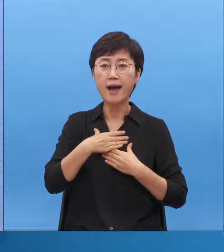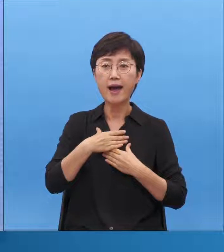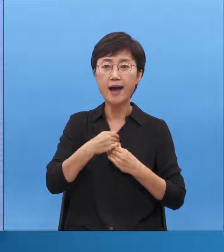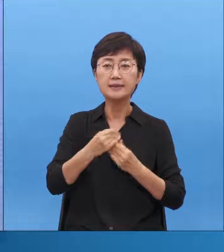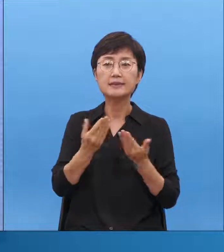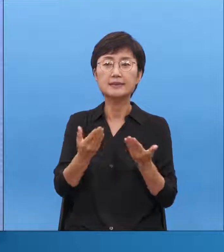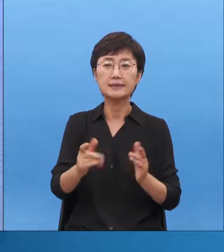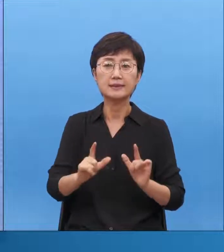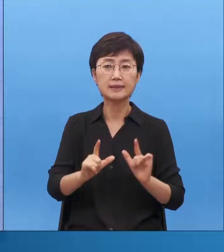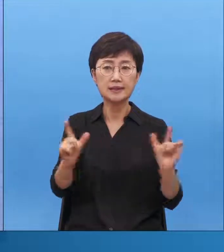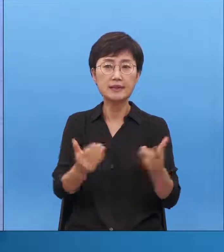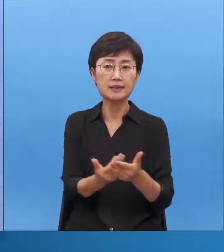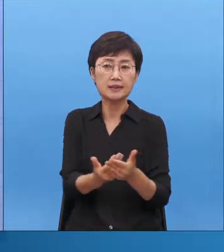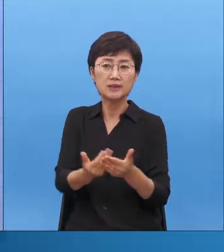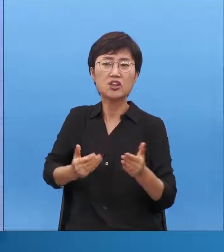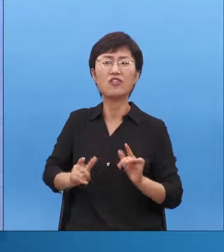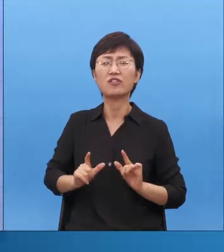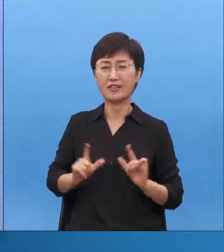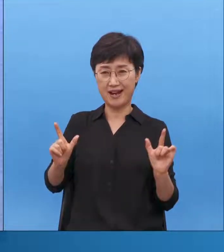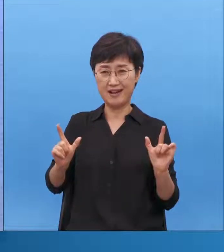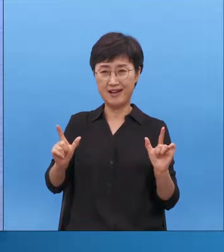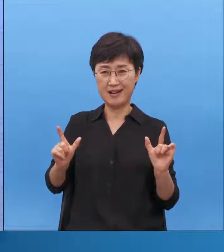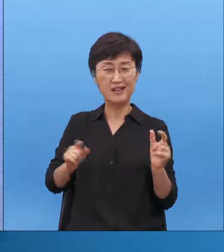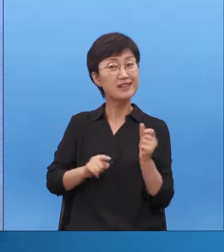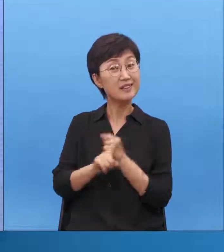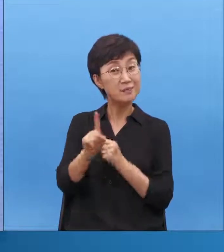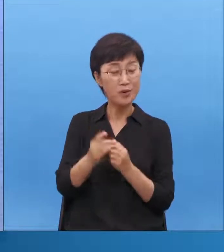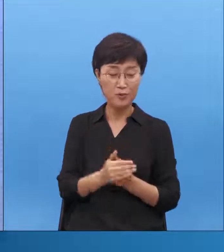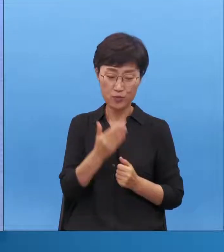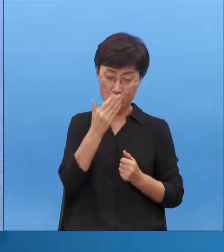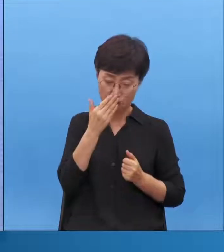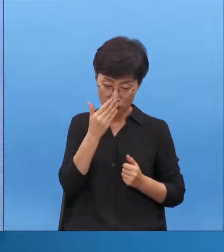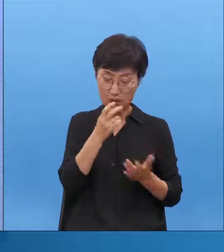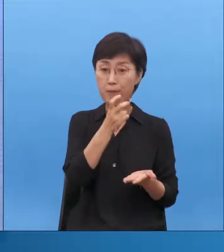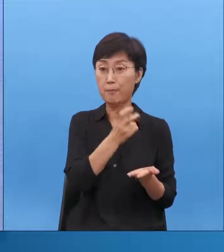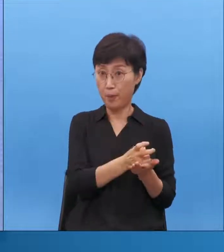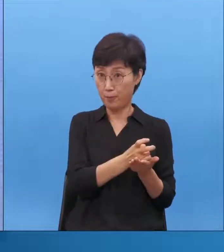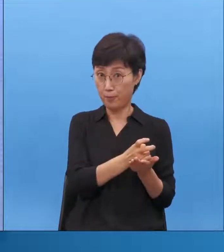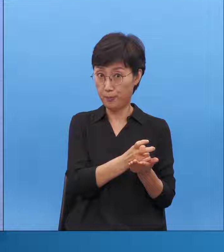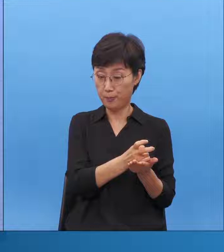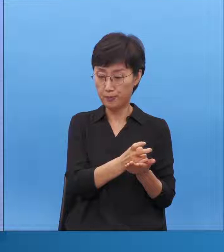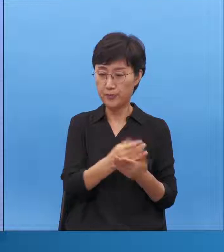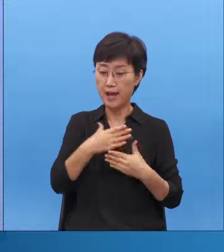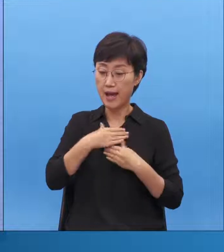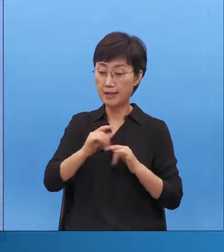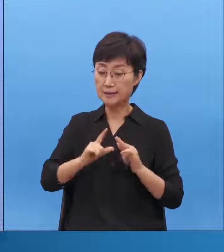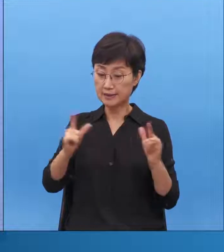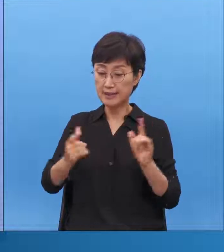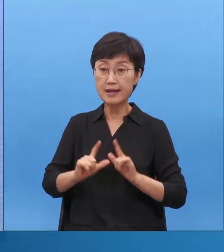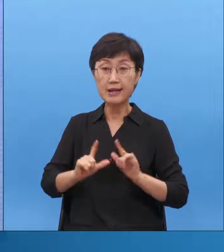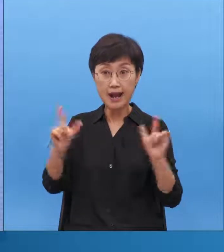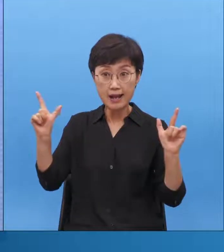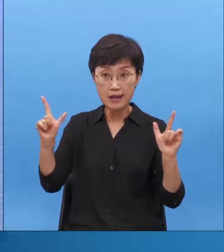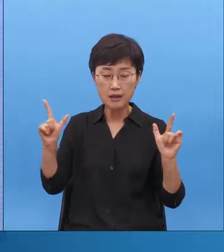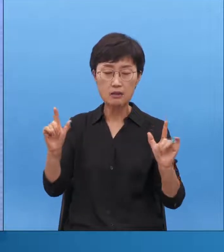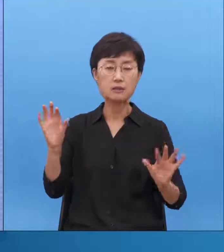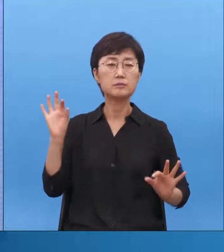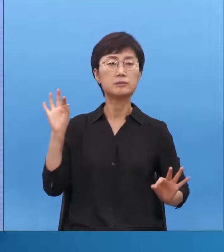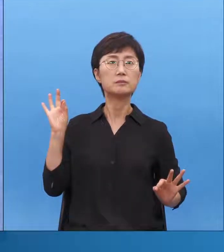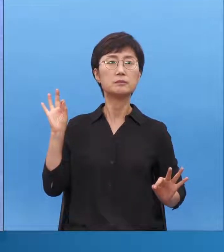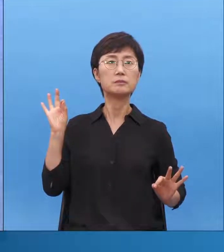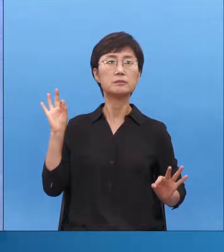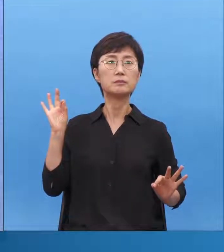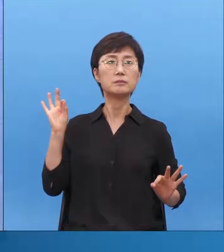against the law. 유대인들은 안식일 전날에 아무것도 하면 안 됩니다. Jews cannot do anything before the 법입니다. Sabbath. That is the